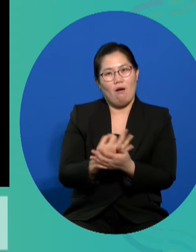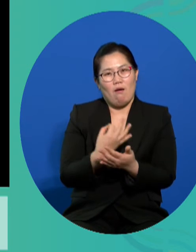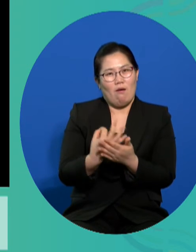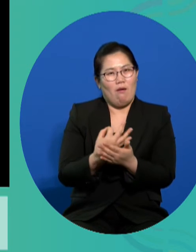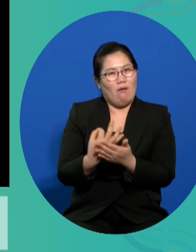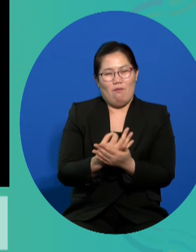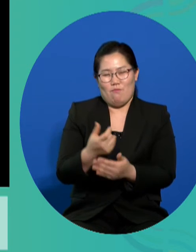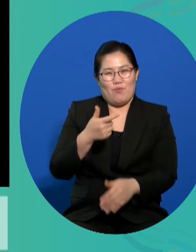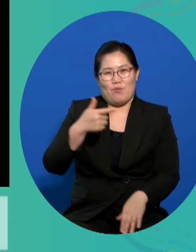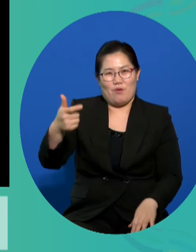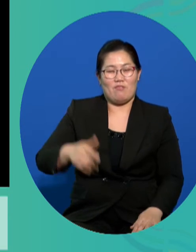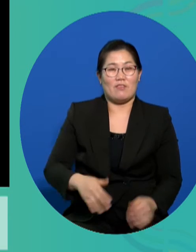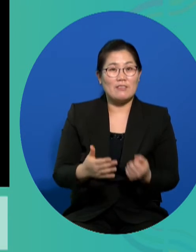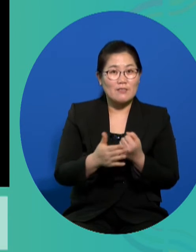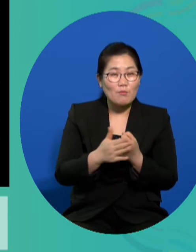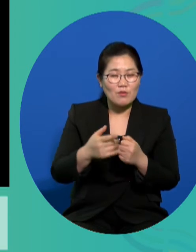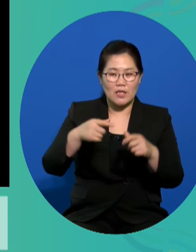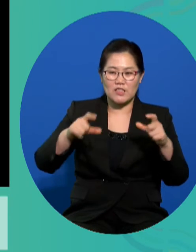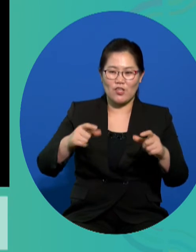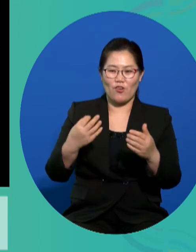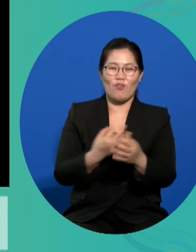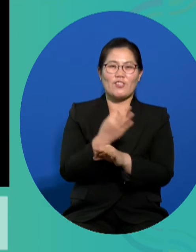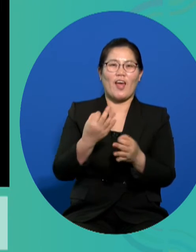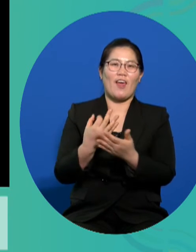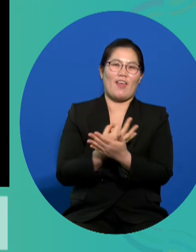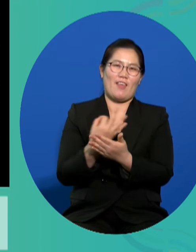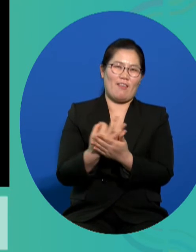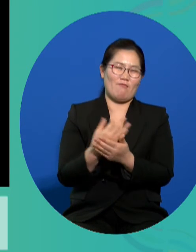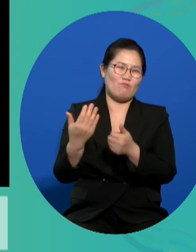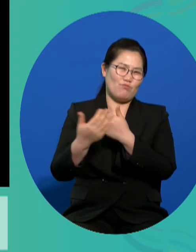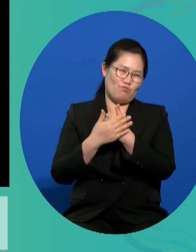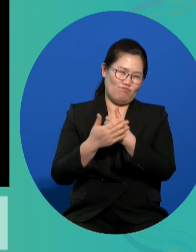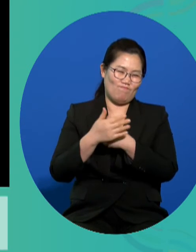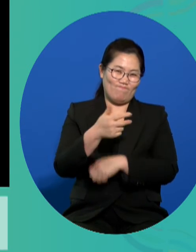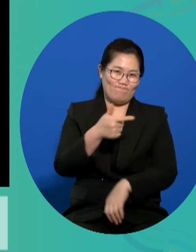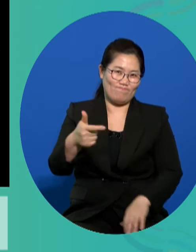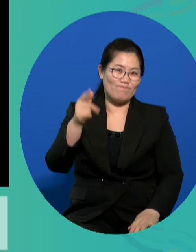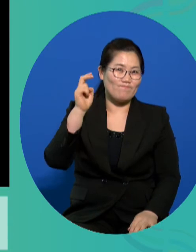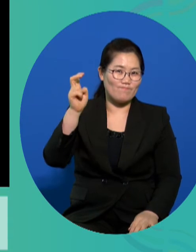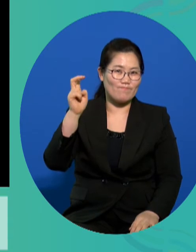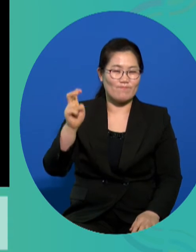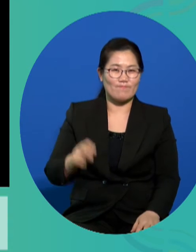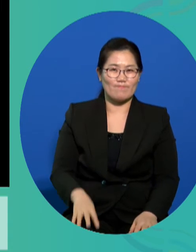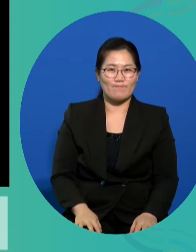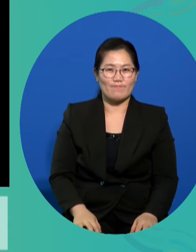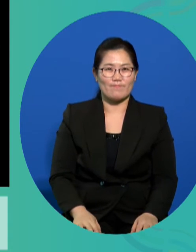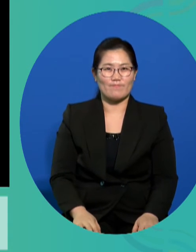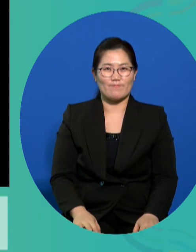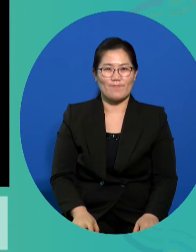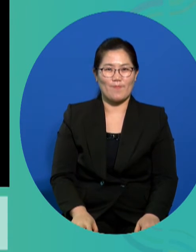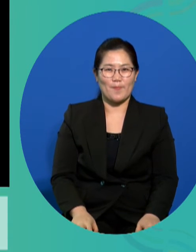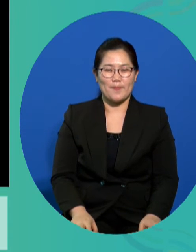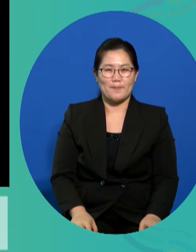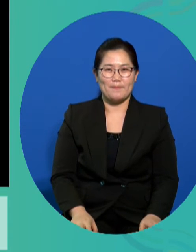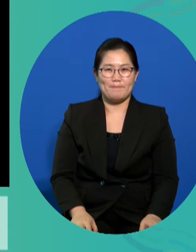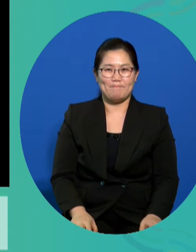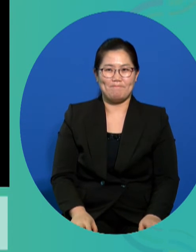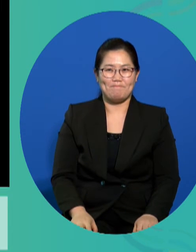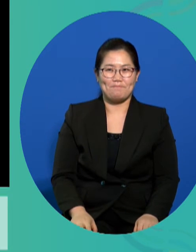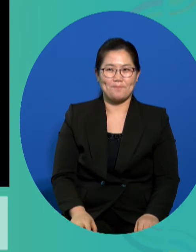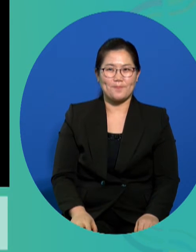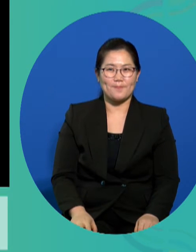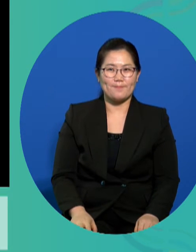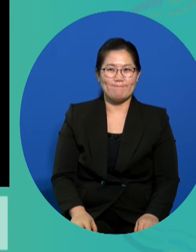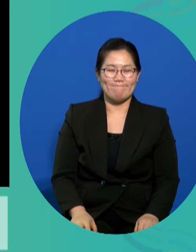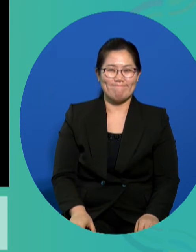지역 경제에도 상당히 도움됐던 게 사실 이 동계 패럴림픽이고 올림픽이다라고 객관적